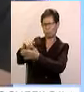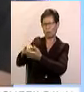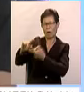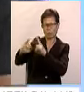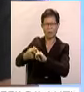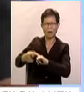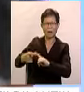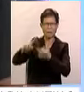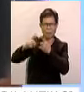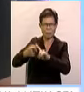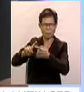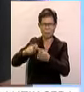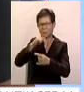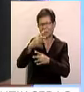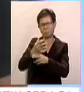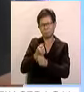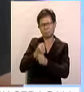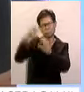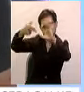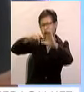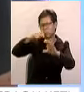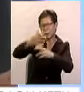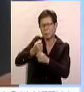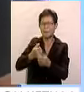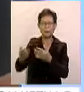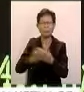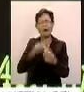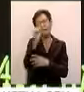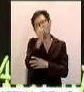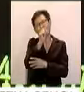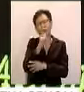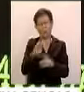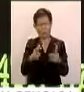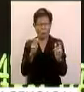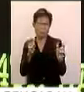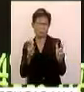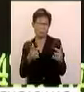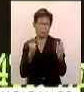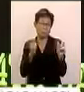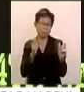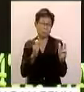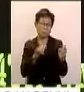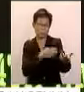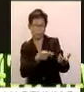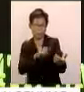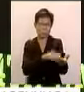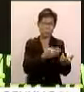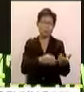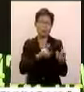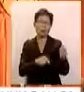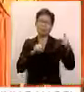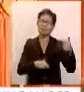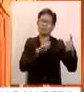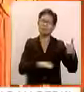beberapa track lah, walaupun tak dapat coverage dan sebagainya. Tapi lagu ni fast tempo, so dia macam counting